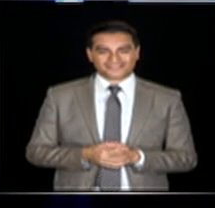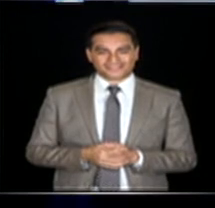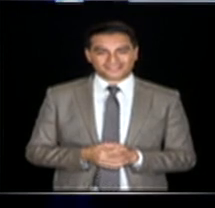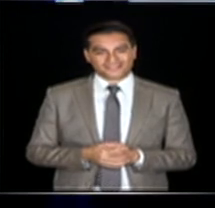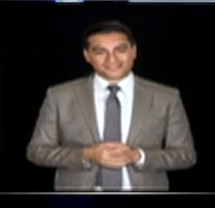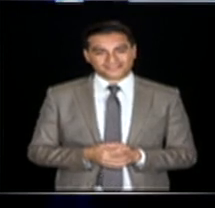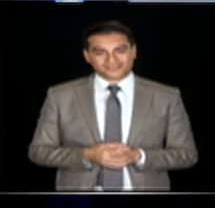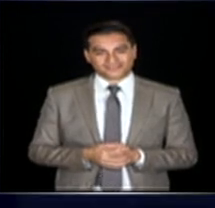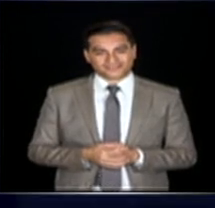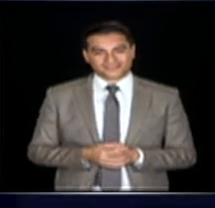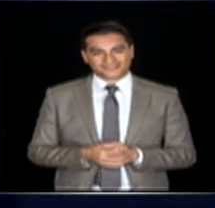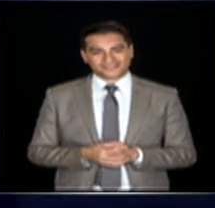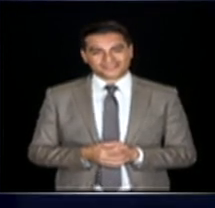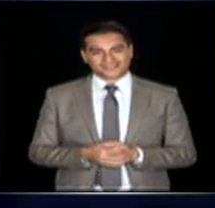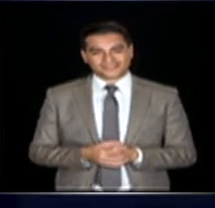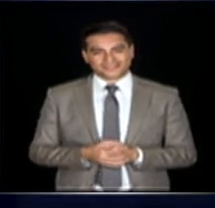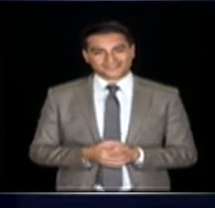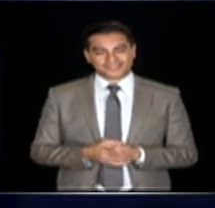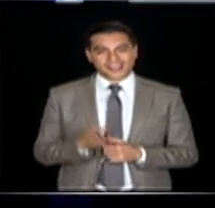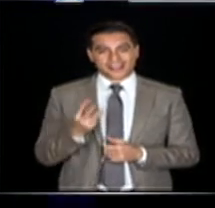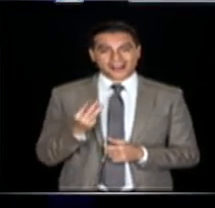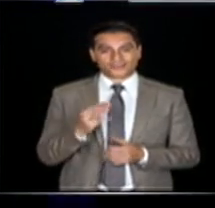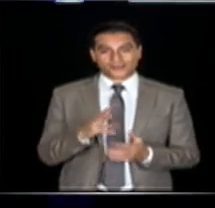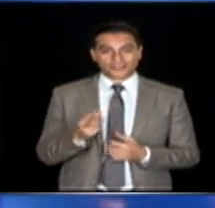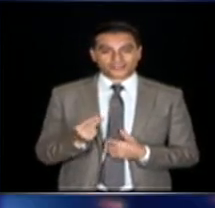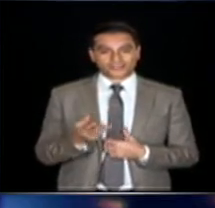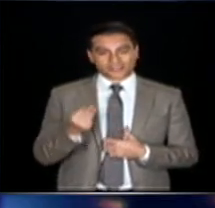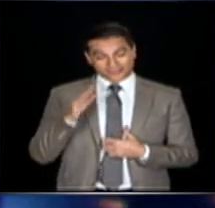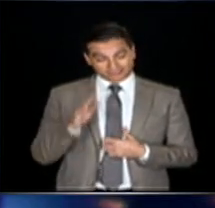سؤال الرياضه بتاع كل حلقه، 30 نقطه ولا 20 نقطه؟